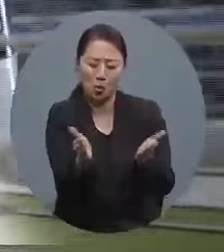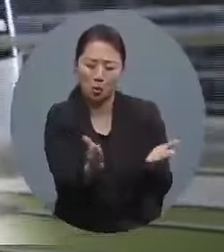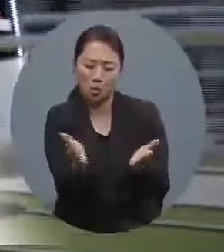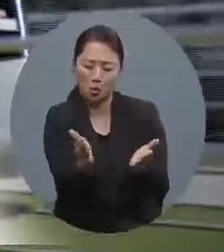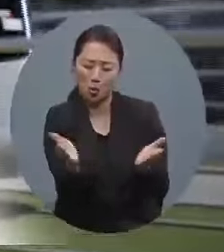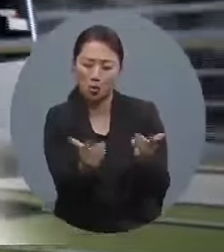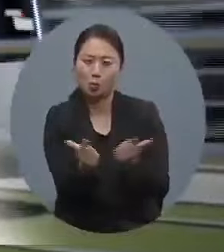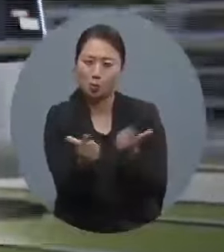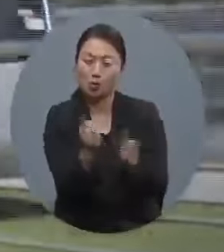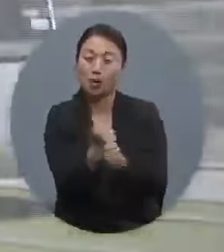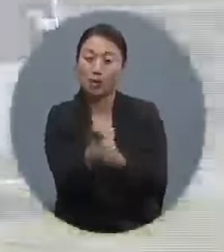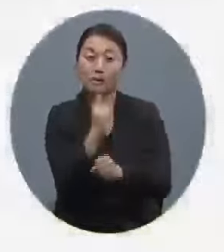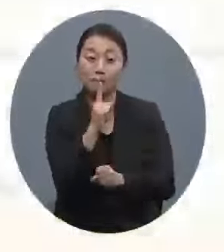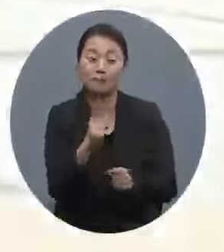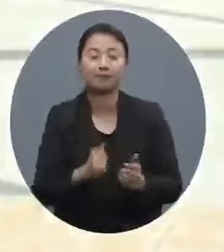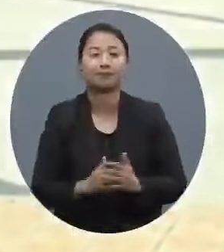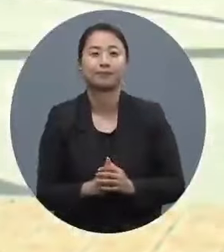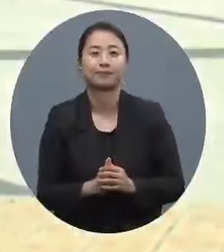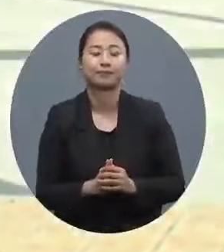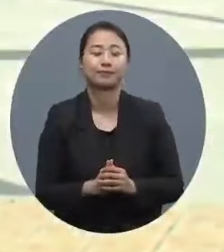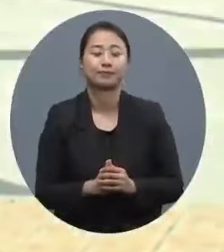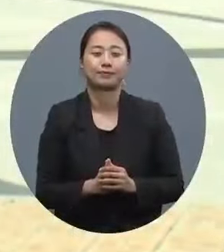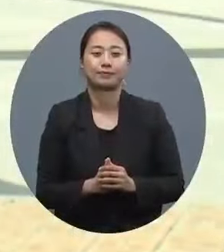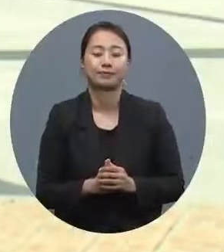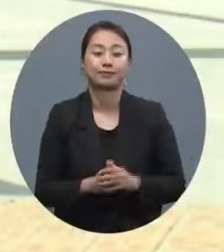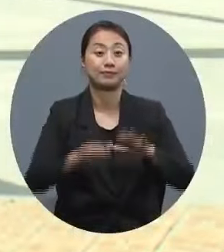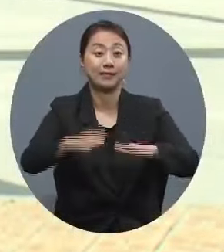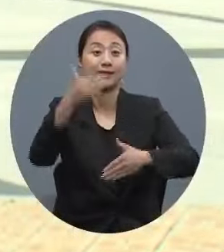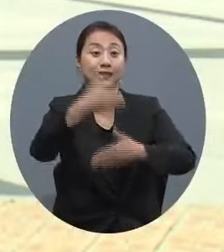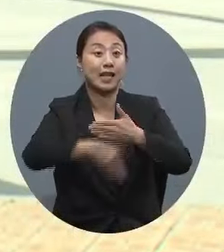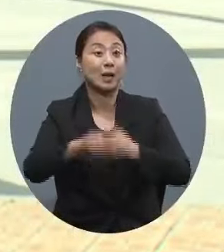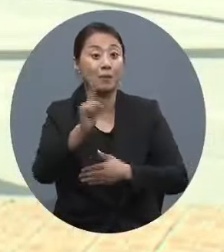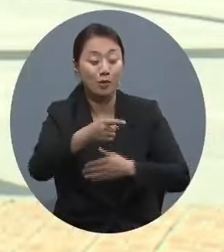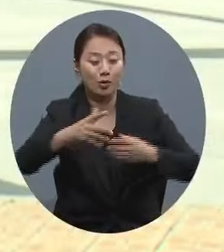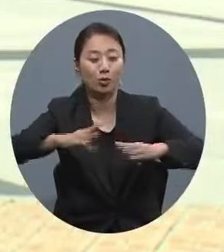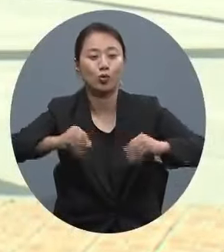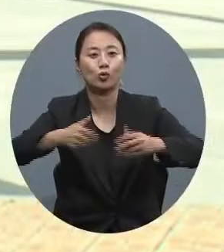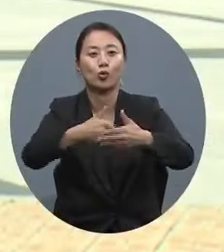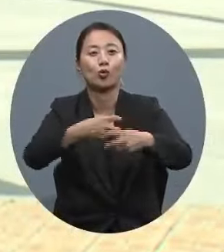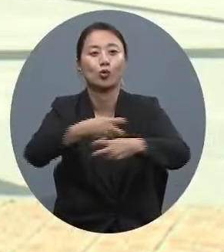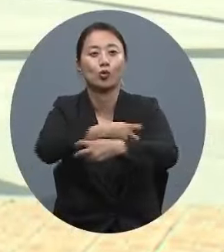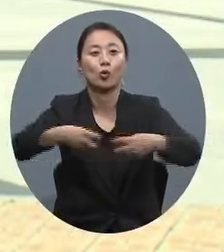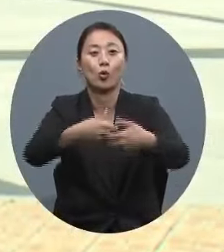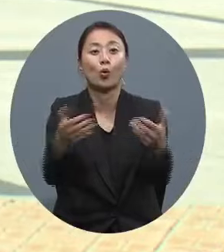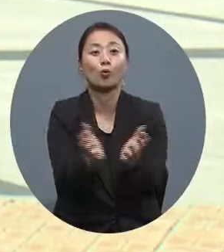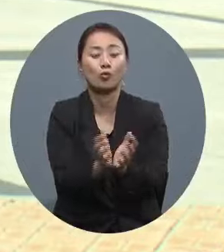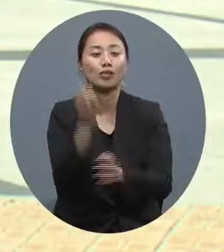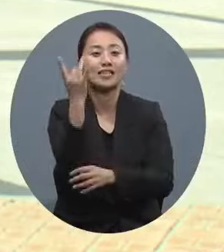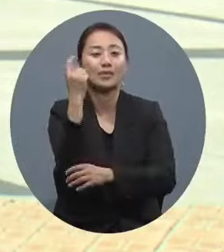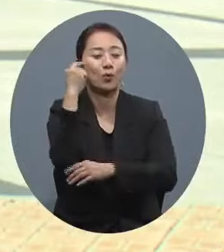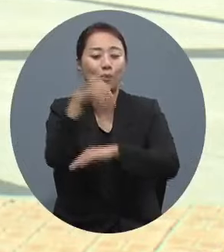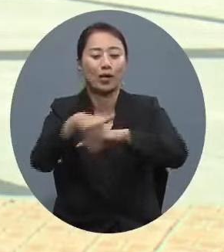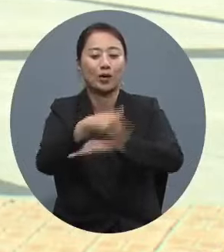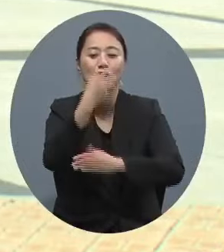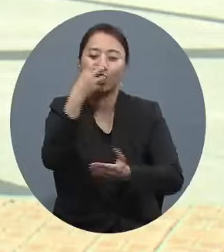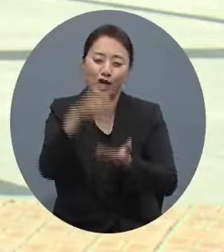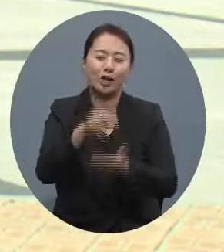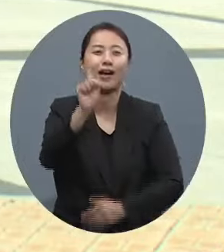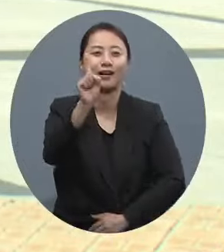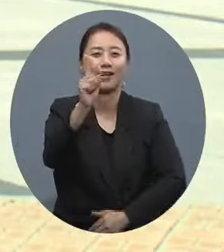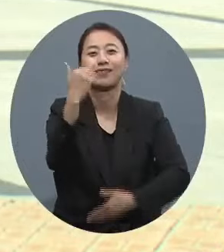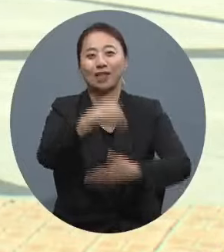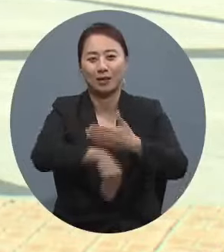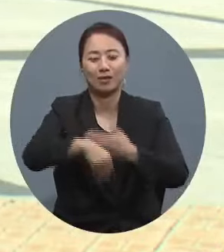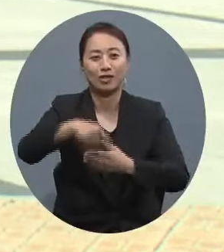조치에 나서기로 했습니다 이제 남은 건 국토부의 기본 계획 승인입니다 국내 첫